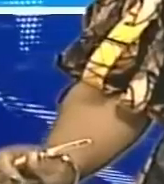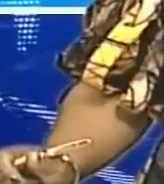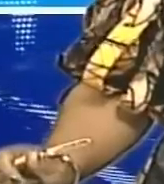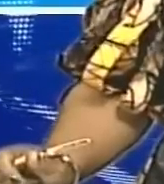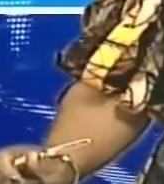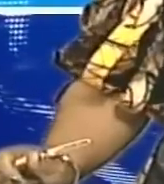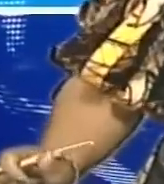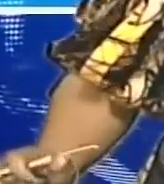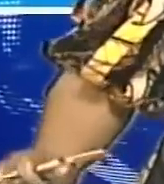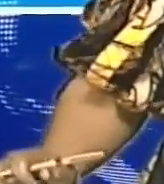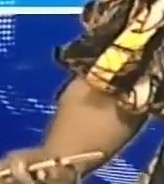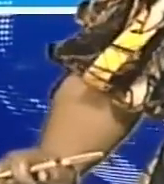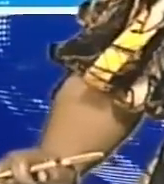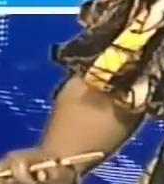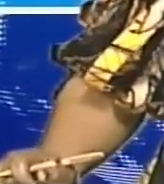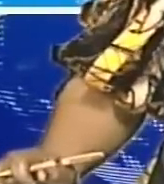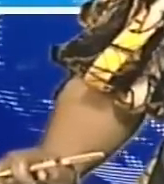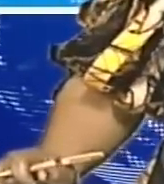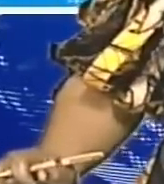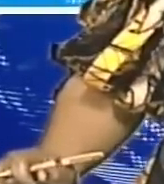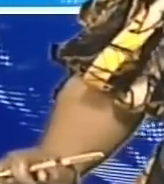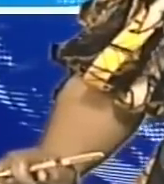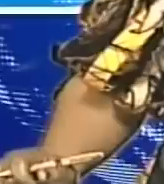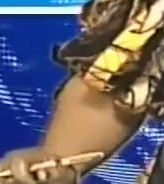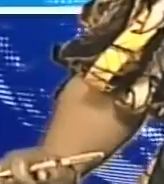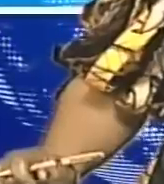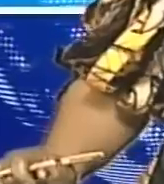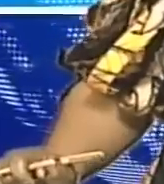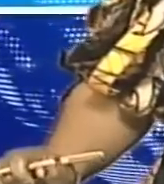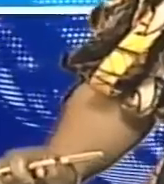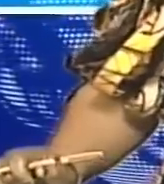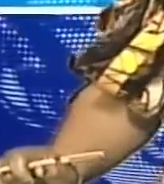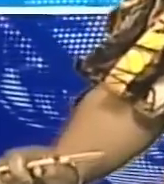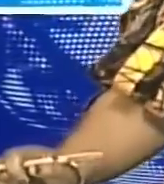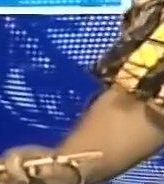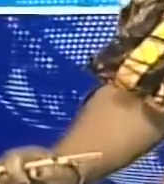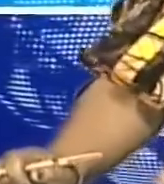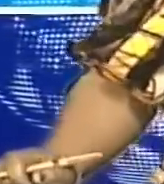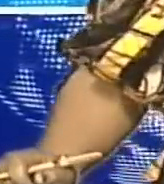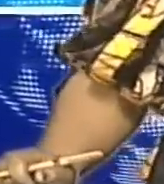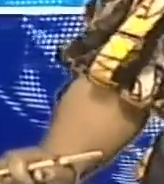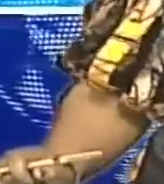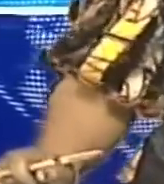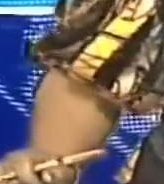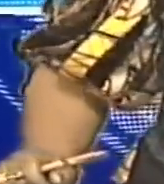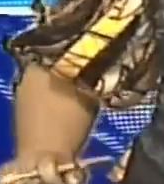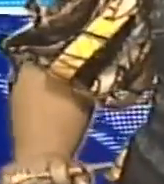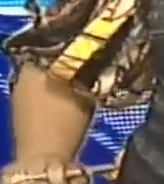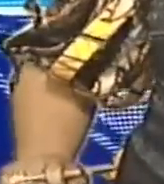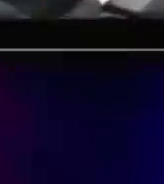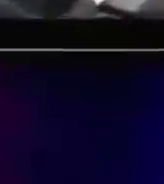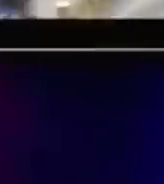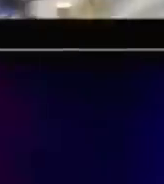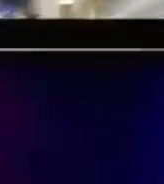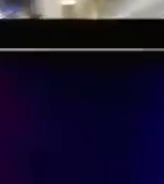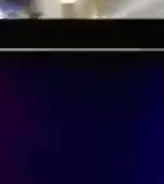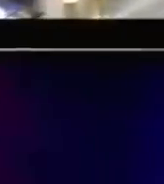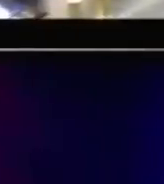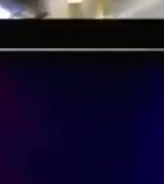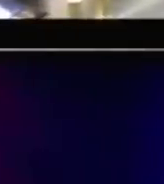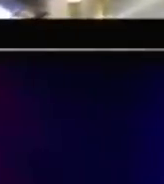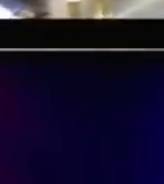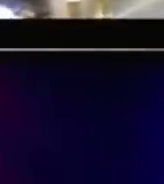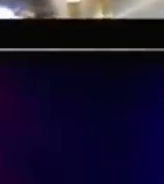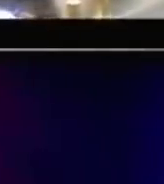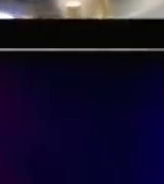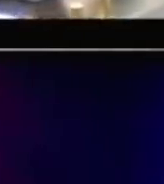Kenge sera bientôt électrifié. Le contrat de service entre la SNEL-SA et CTCE définit les modalités de mise en œuvre de ce